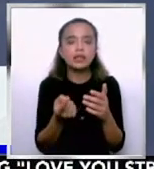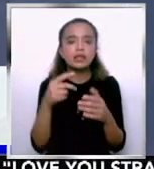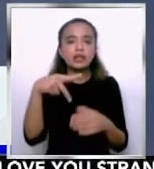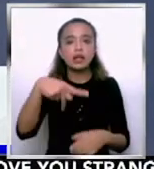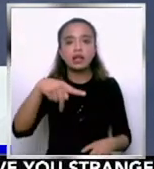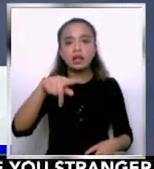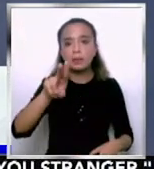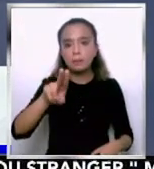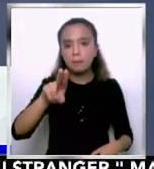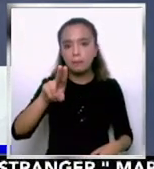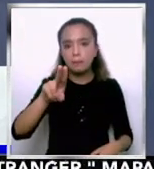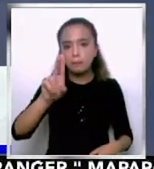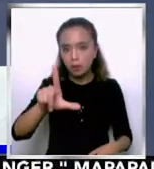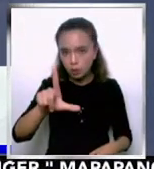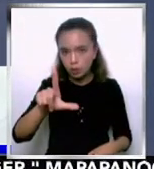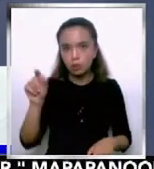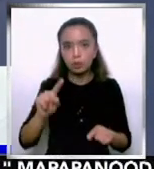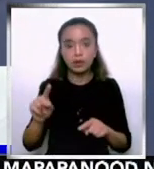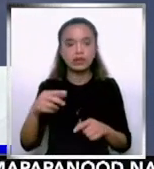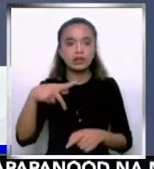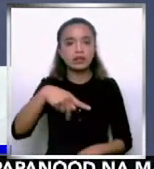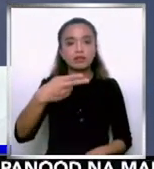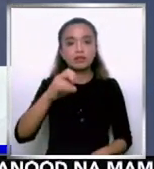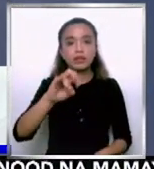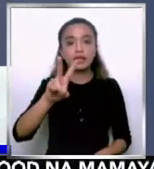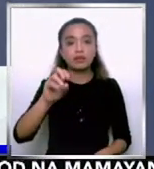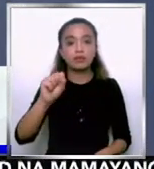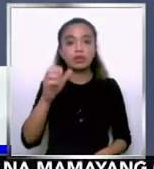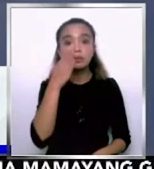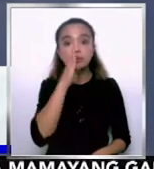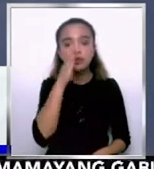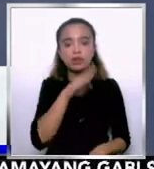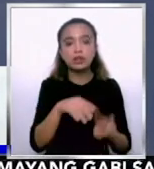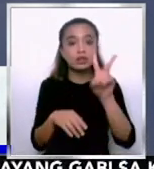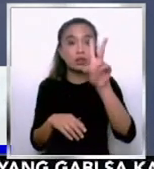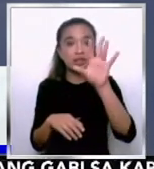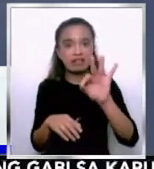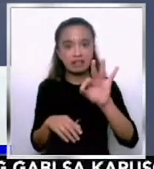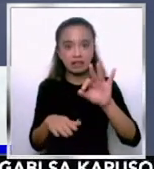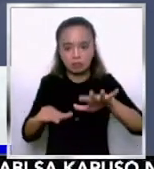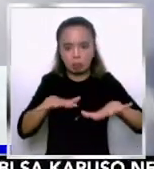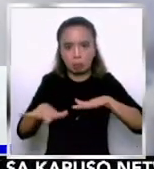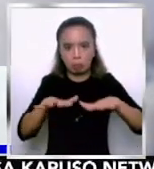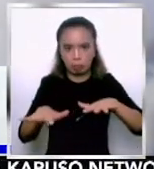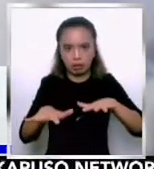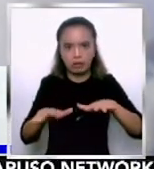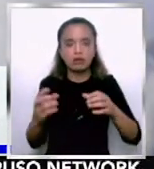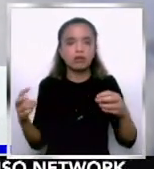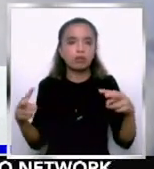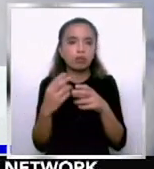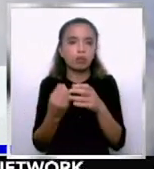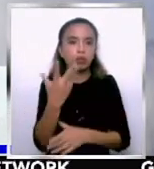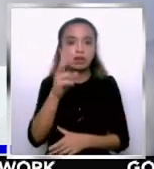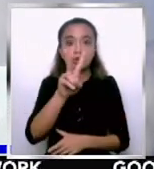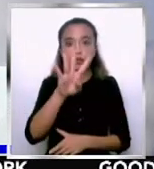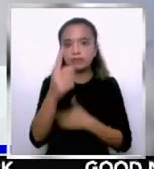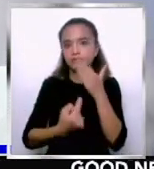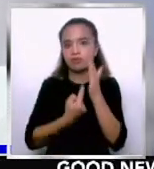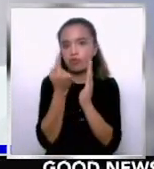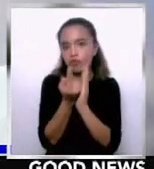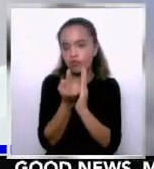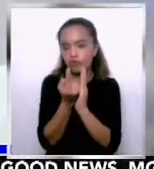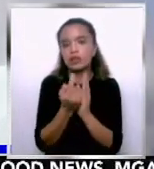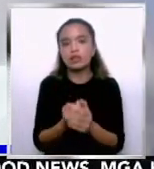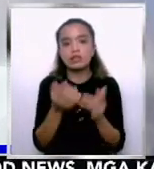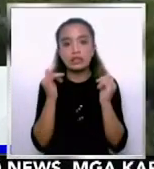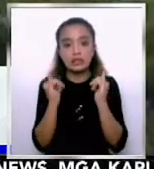resident volcanologist ng PIMBOG Bicol, nasa 29 na volcanic earthquake ang naitala sa nakalipas na 24 oras. Nananatili sa